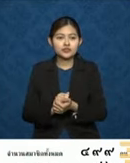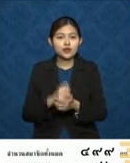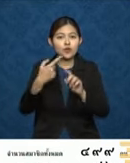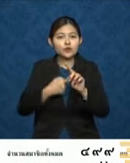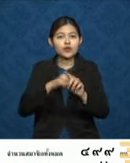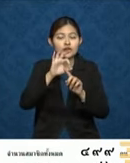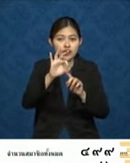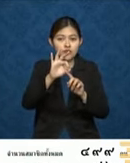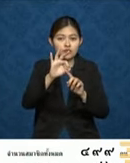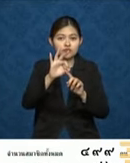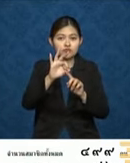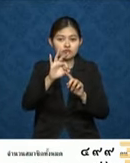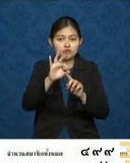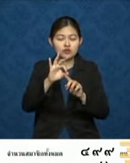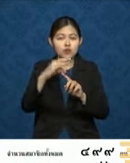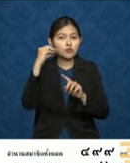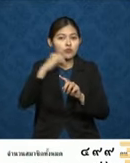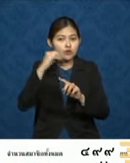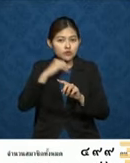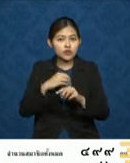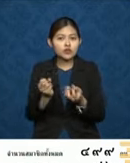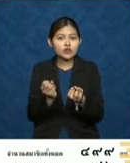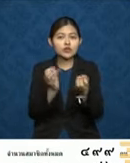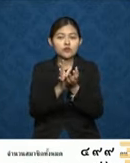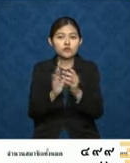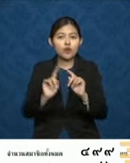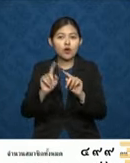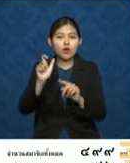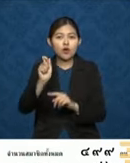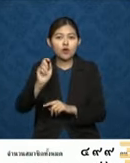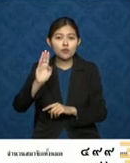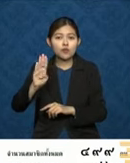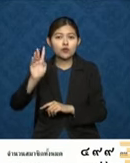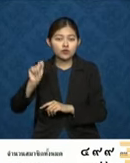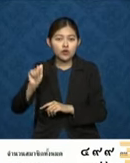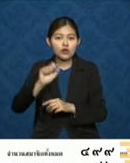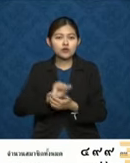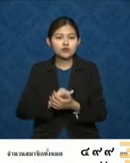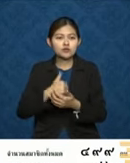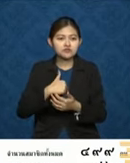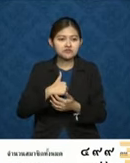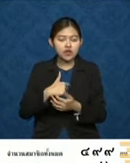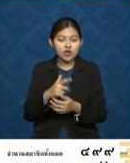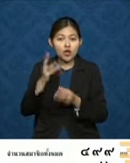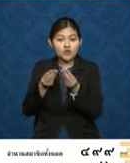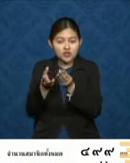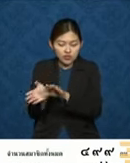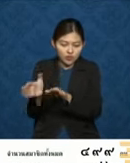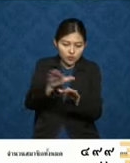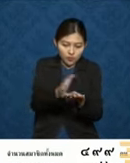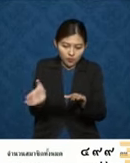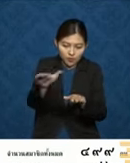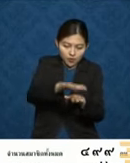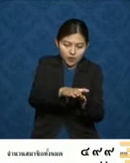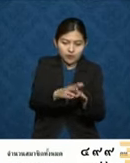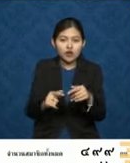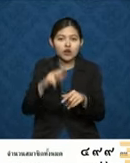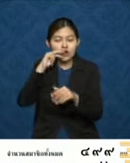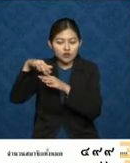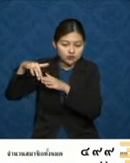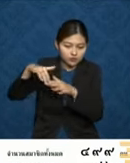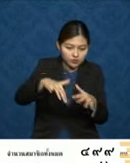กันยายนแต่เ่ออบตกบินบุรีก็มีเพียงแต่ได้เอาดินไปถมแต่พอน้ำหลากมาอีกก็เกิดการรุด